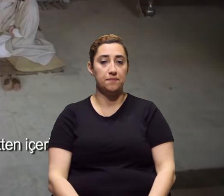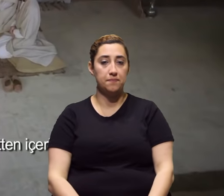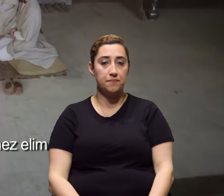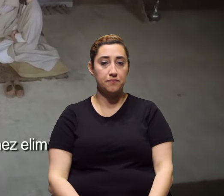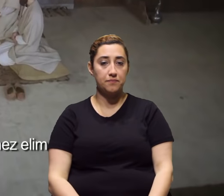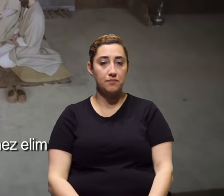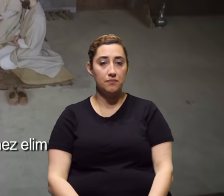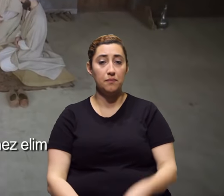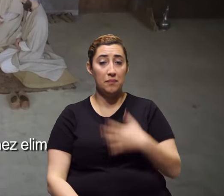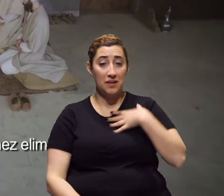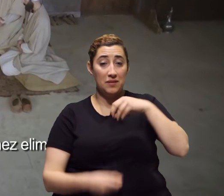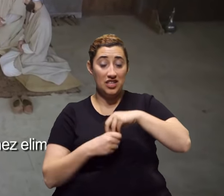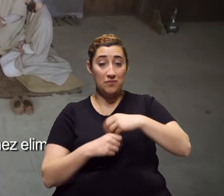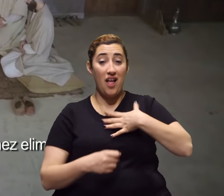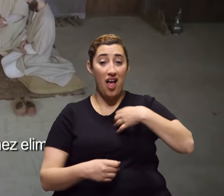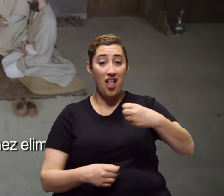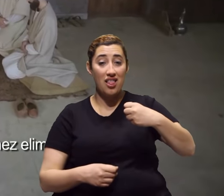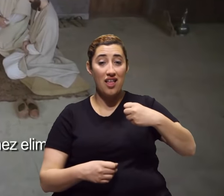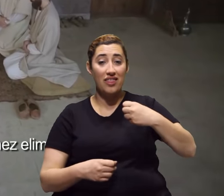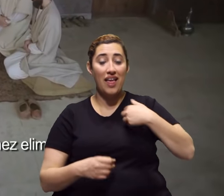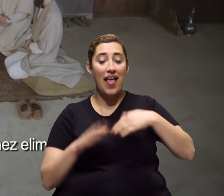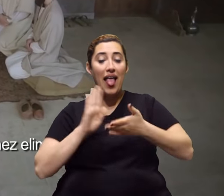Beni benden alana ermez ilim.